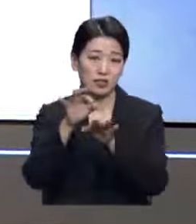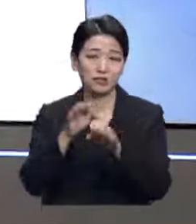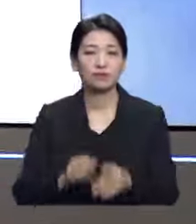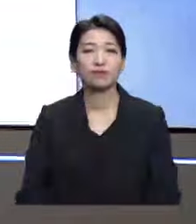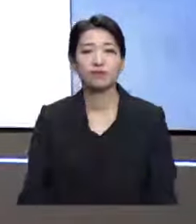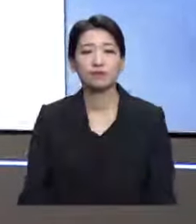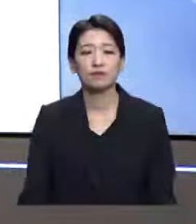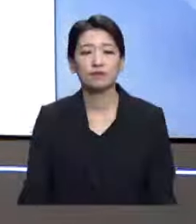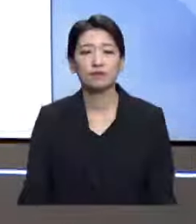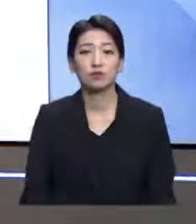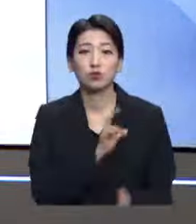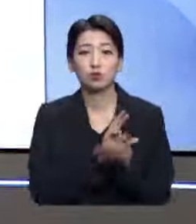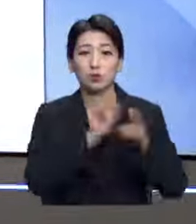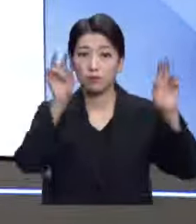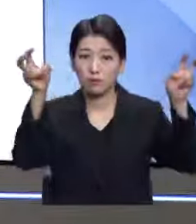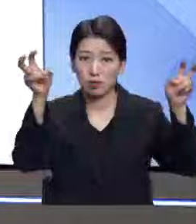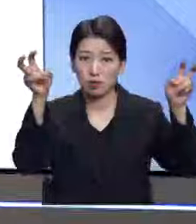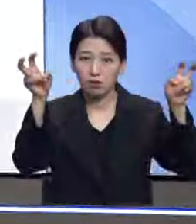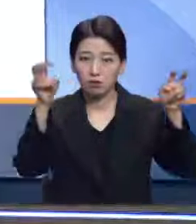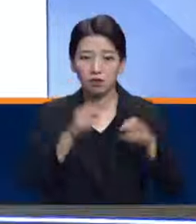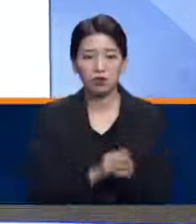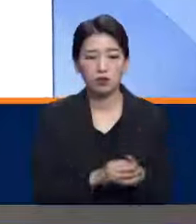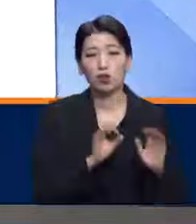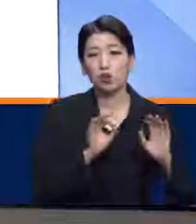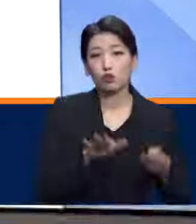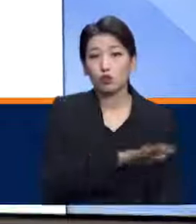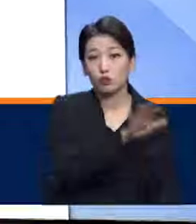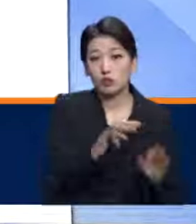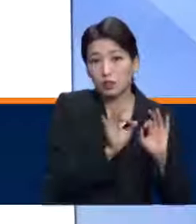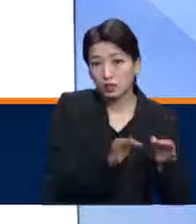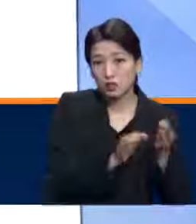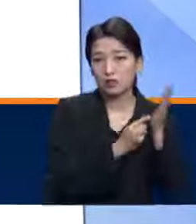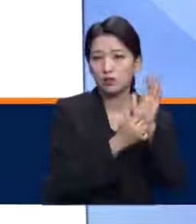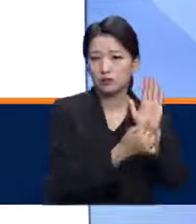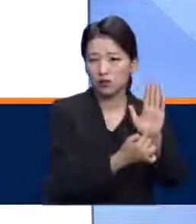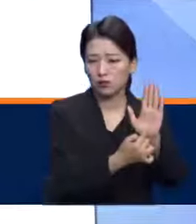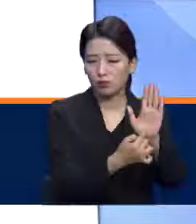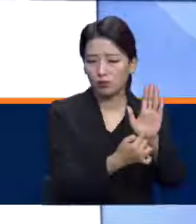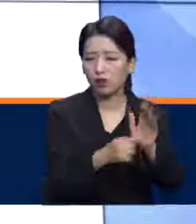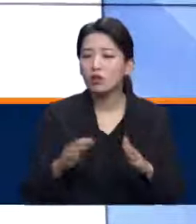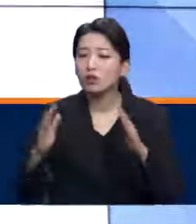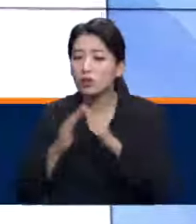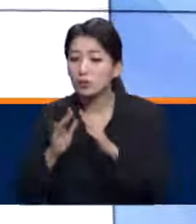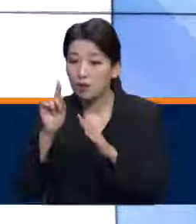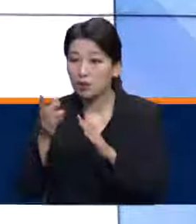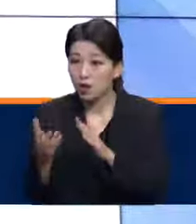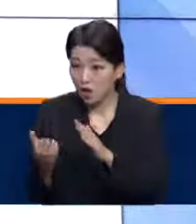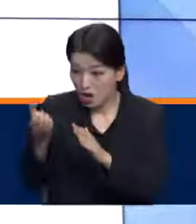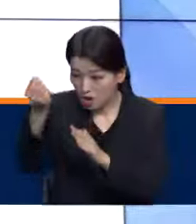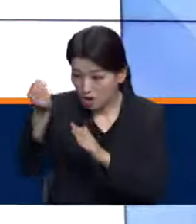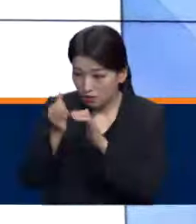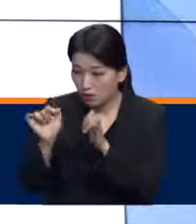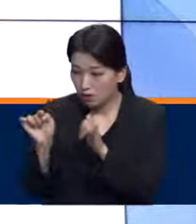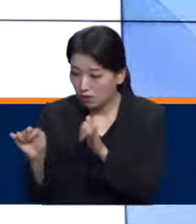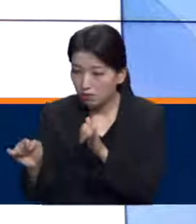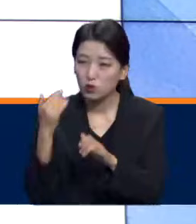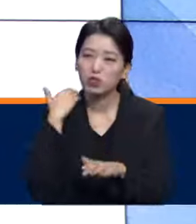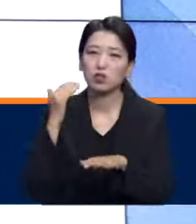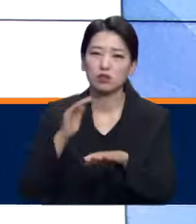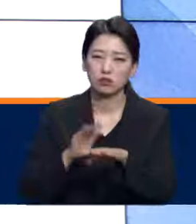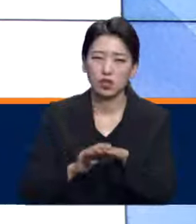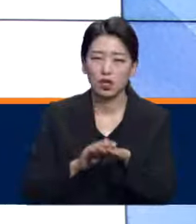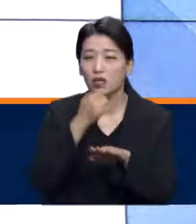우리은 우리은행 1주택자도 전세 주담대 차단입니다. 이게 무슨 얘기냐? 서울을 포함한 수도권 지역에